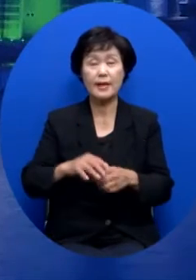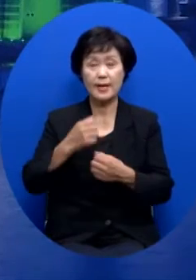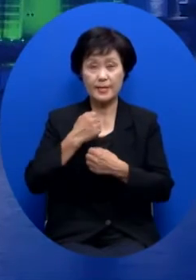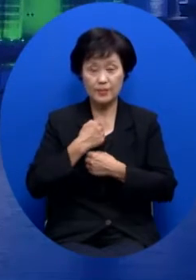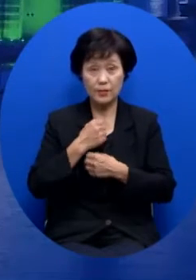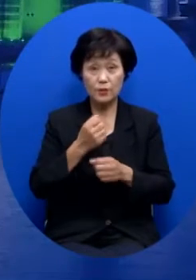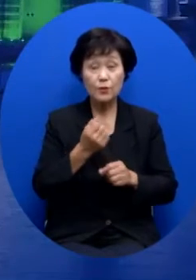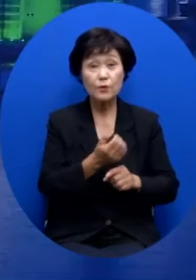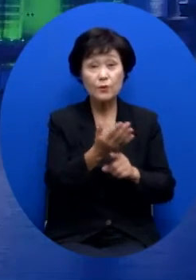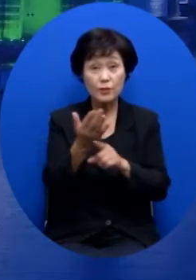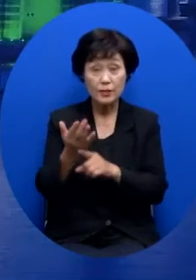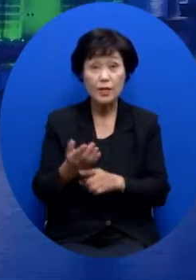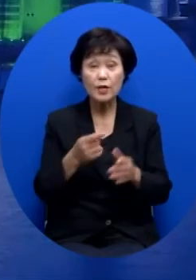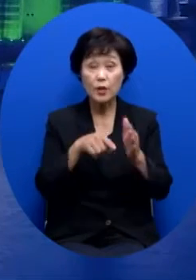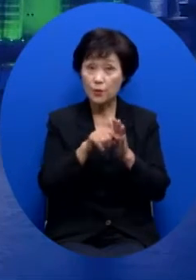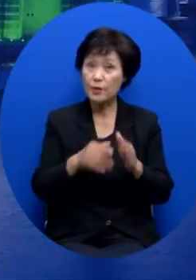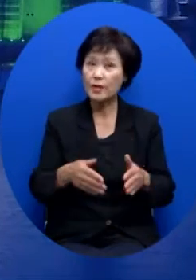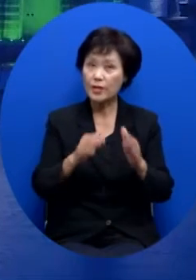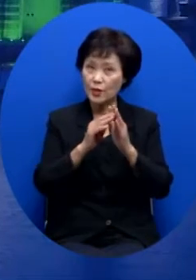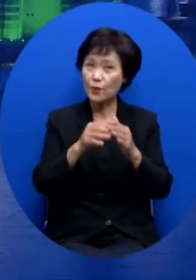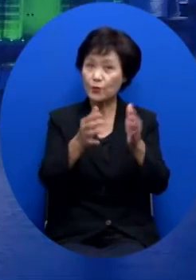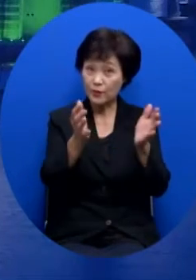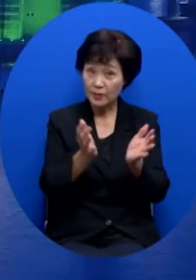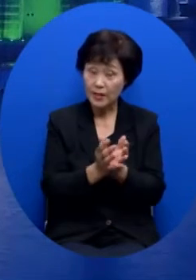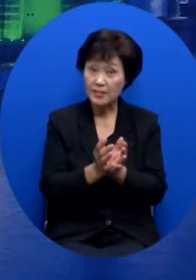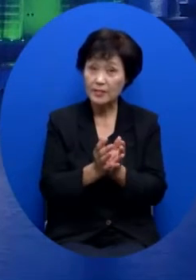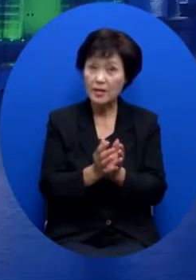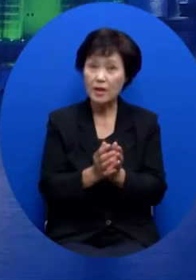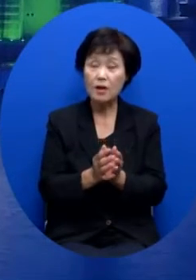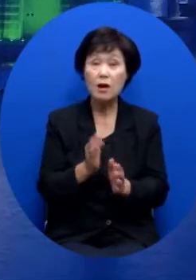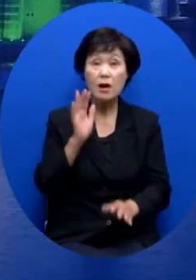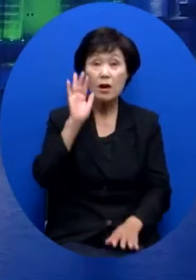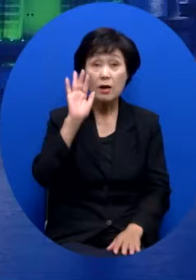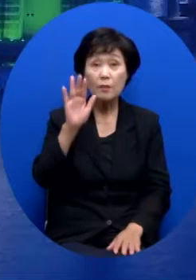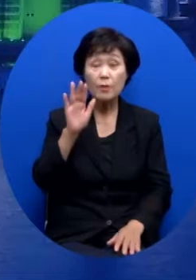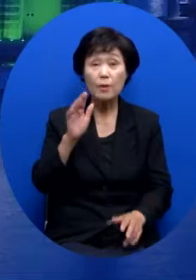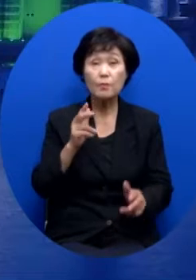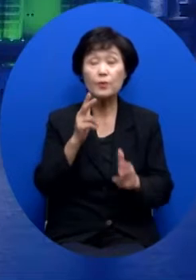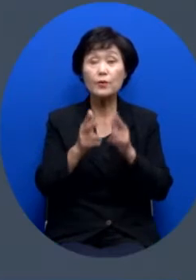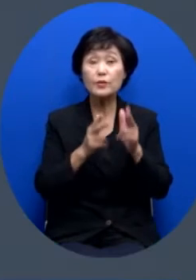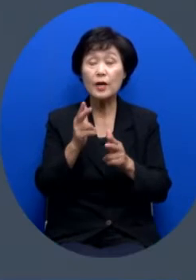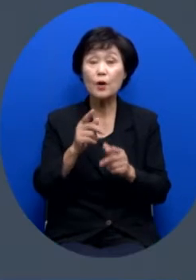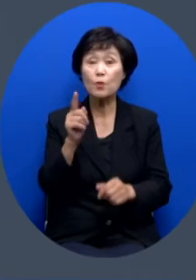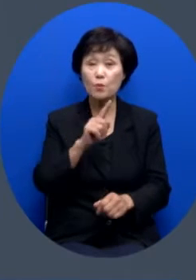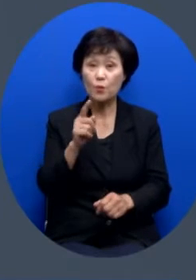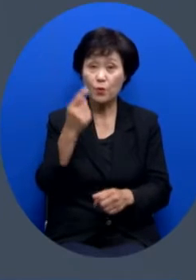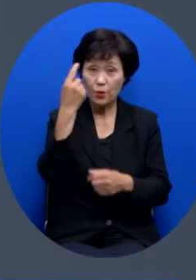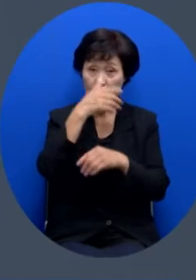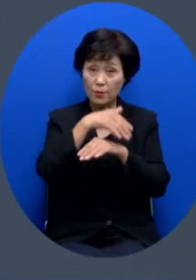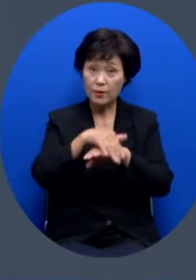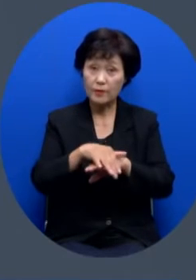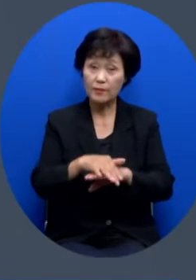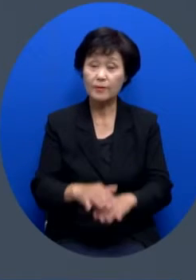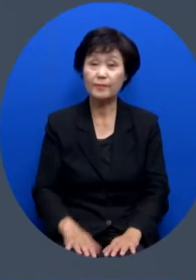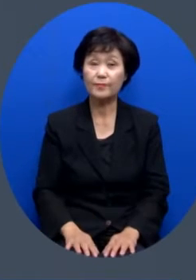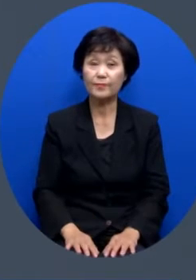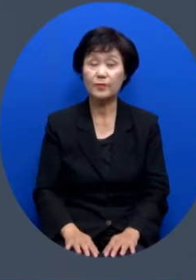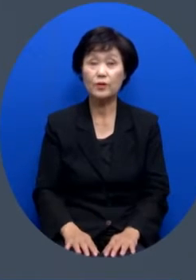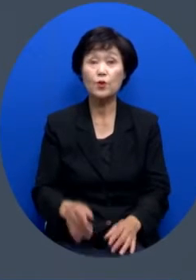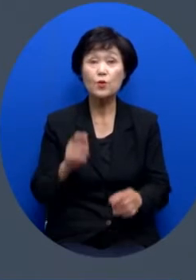단체인 되요 그렇다면 순교적 기념사업회 에서는 어떠한 사업을 계획 중이신가요 그 그 첫째 굶게